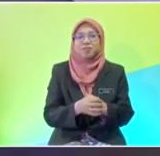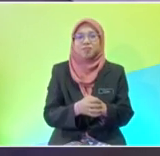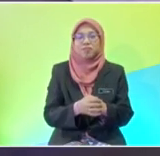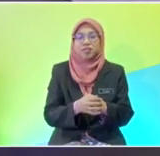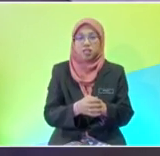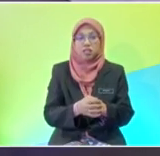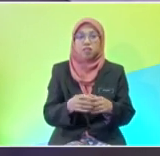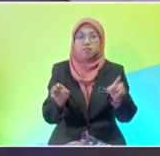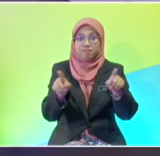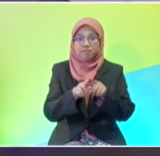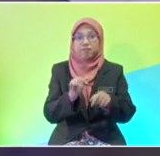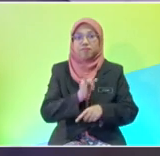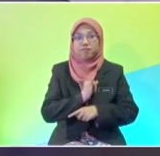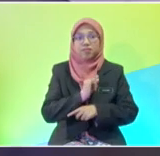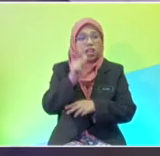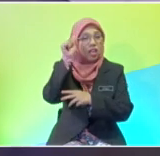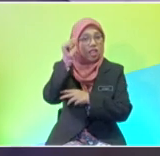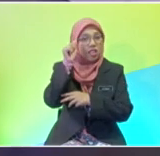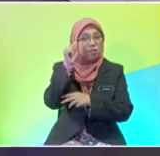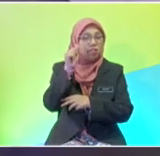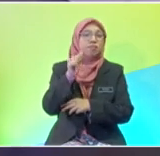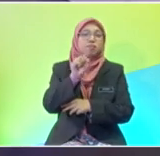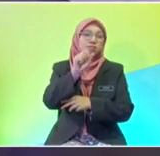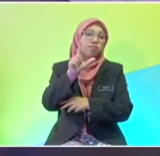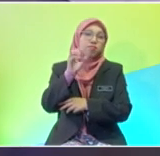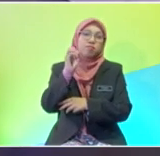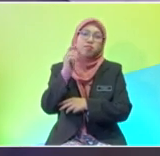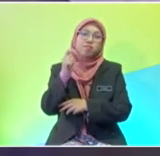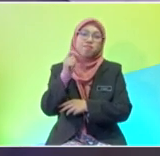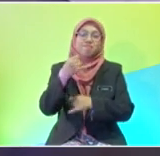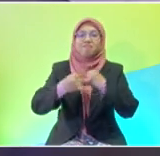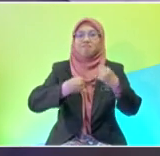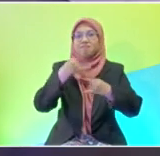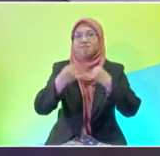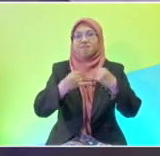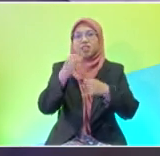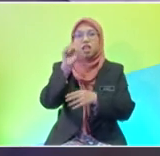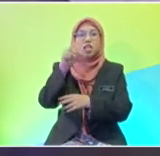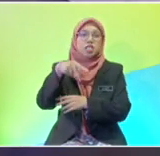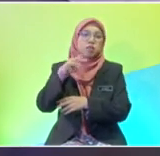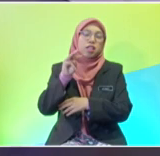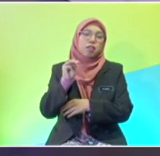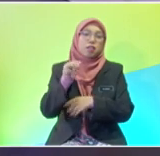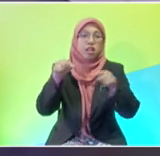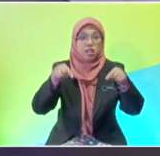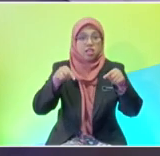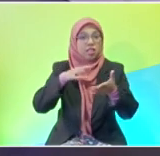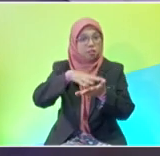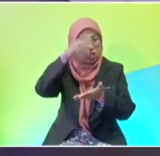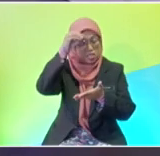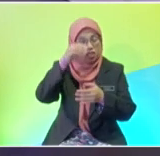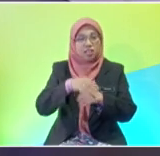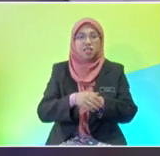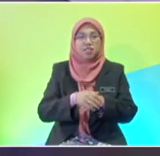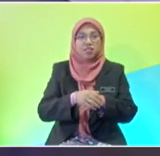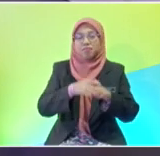saya sukses SPM 20 22 dan mata pelajarannya akan kita belajar pada hari ini adalah